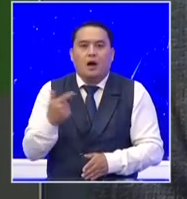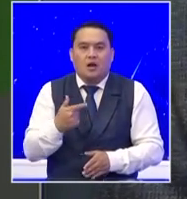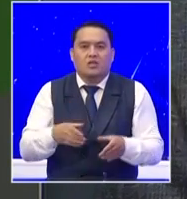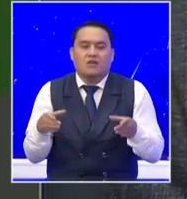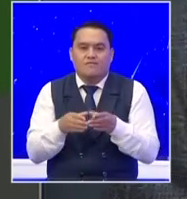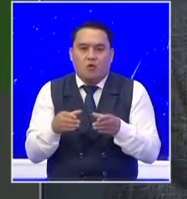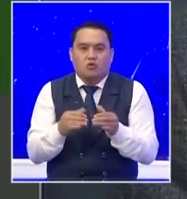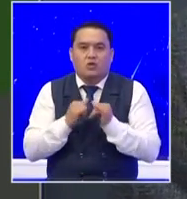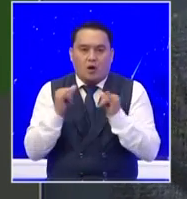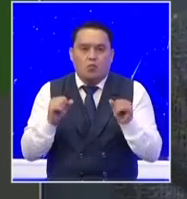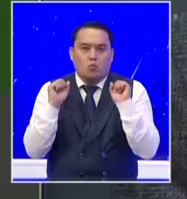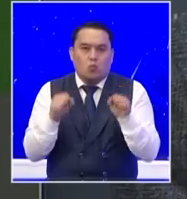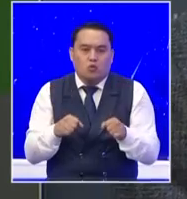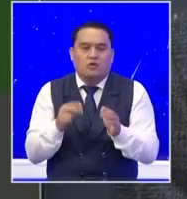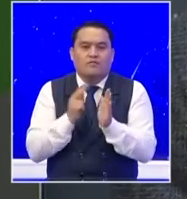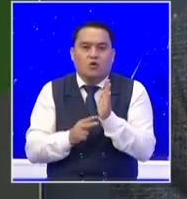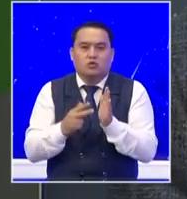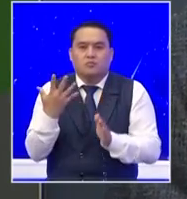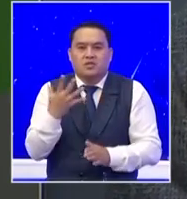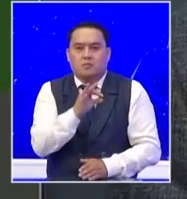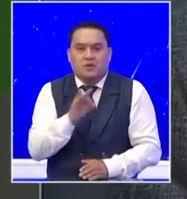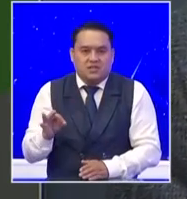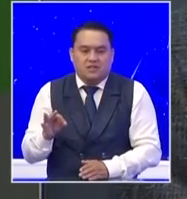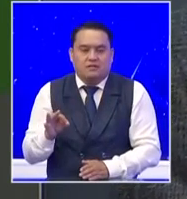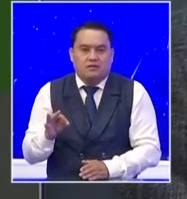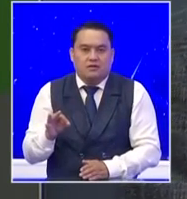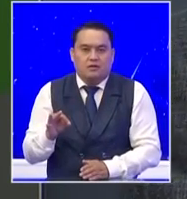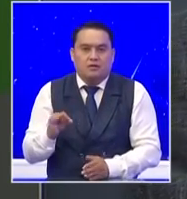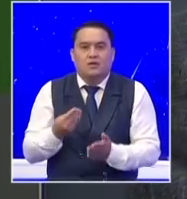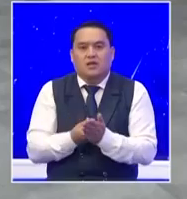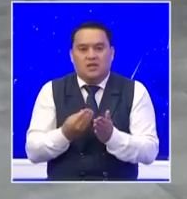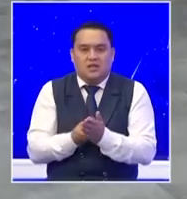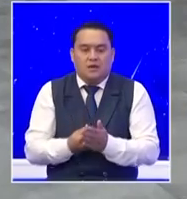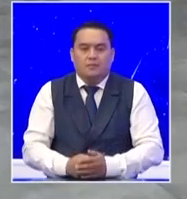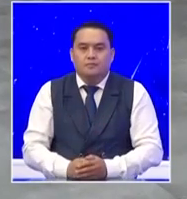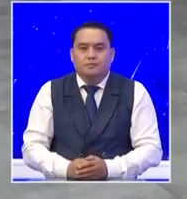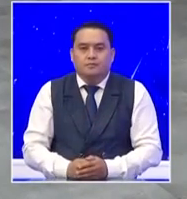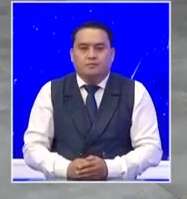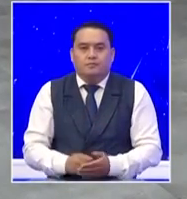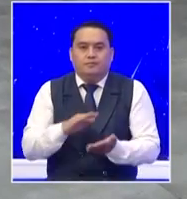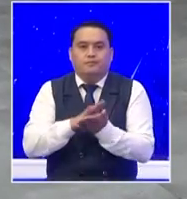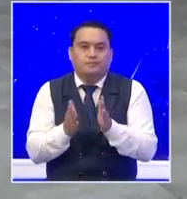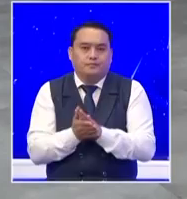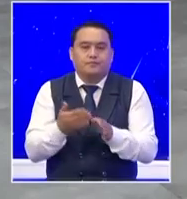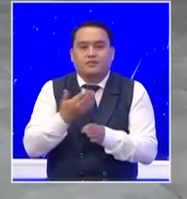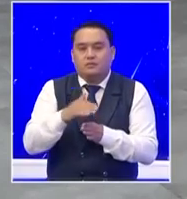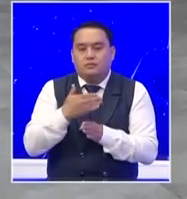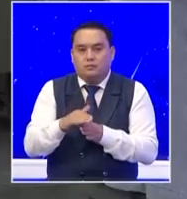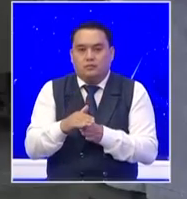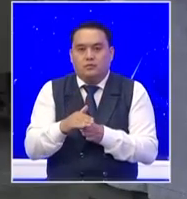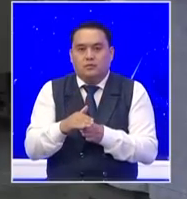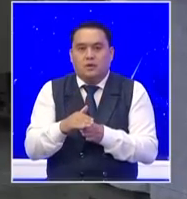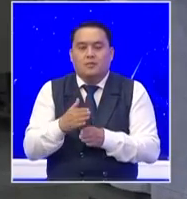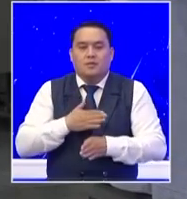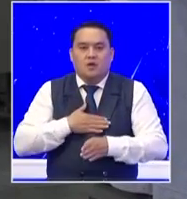фонда «Даму» может составлять до 85% от суммы кредита. Привлекательные условия льготного кредитования